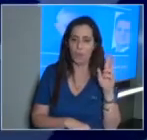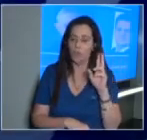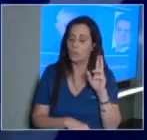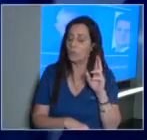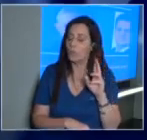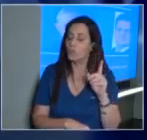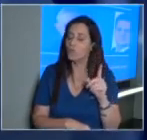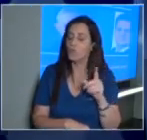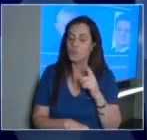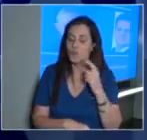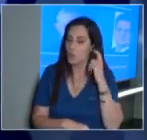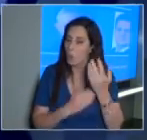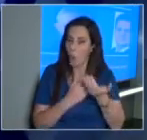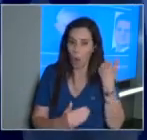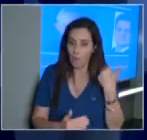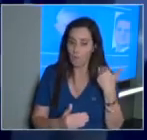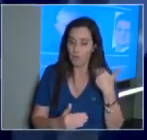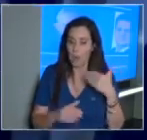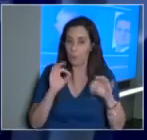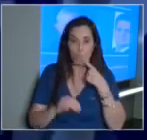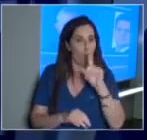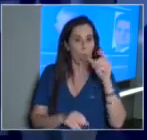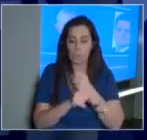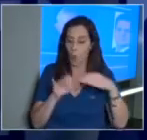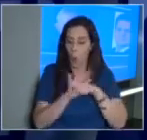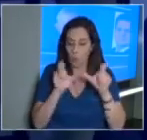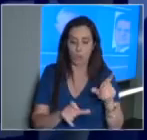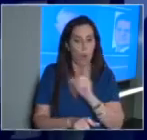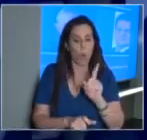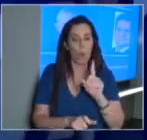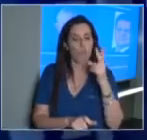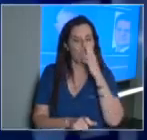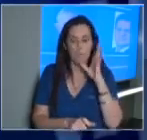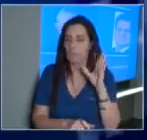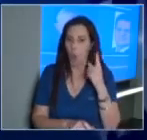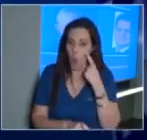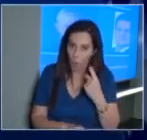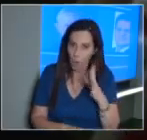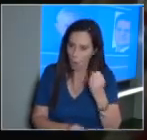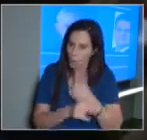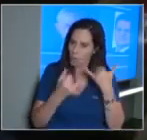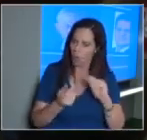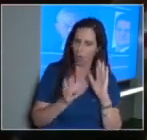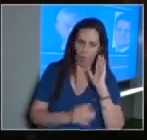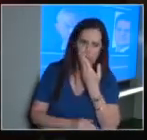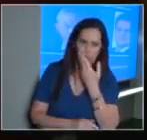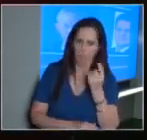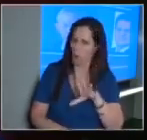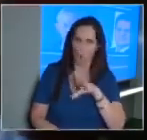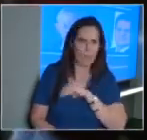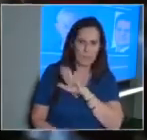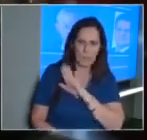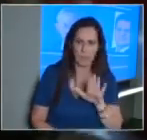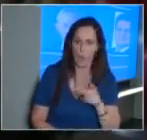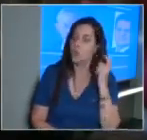אותו אומר לפני הבחירות שהוא לא ילך לחסינות, והוא לא ינסה לבנות לעצמו עם מקלט, רואים את מה שהוא עושה עכשיו, ולא מסכימים עם